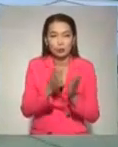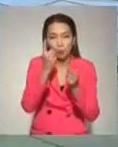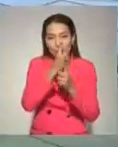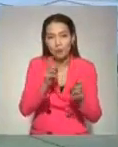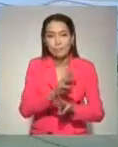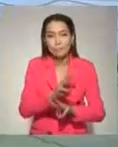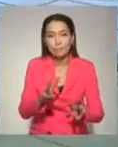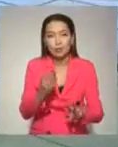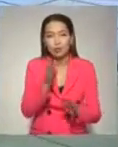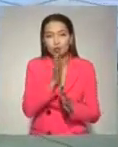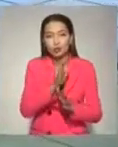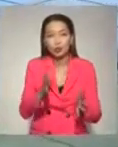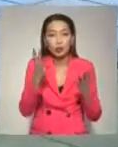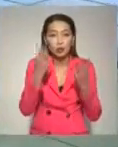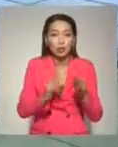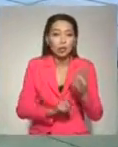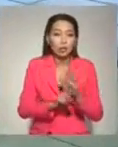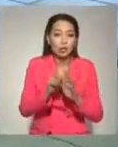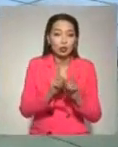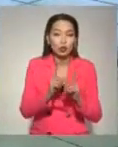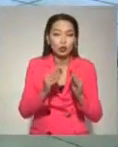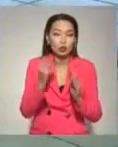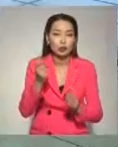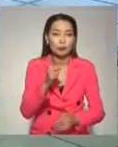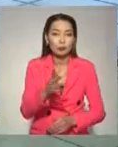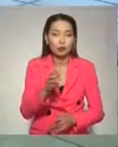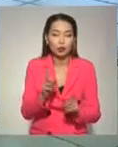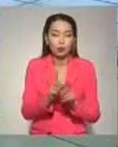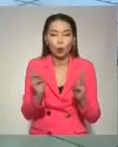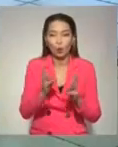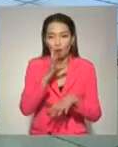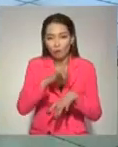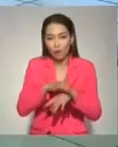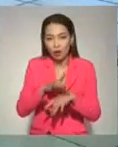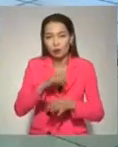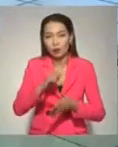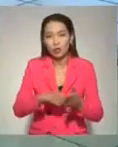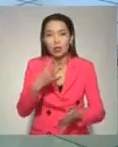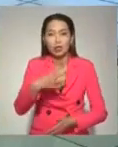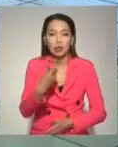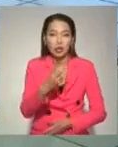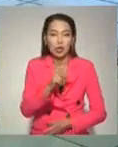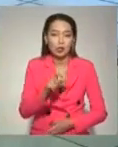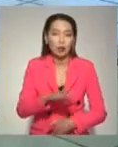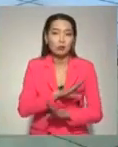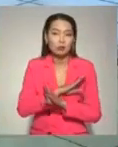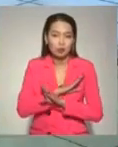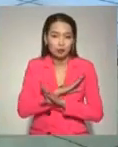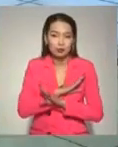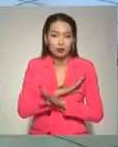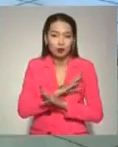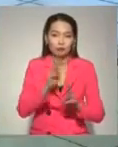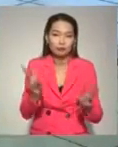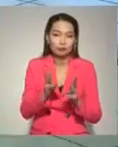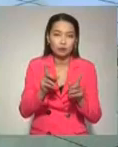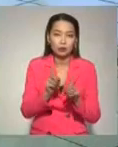маусымы басталғалы тұрғын үй секторларында 1500-ға жуық өрт фактісі тіркеліп, салдарынан 42 адам қаза тапты. Тілсіз жаудан